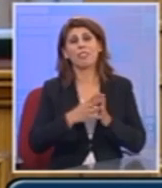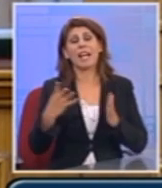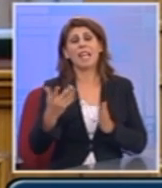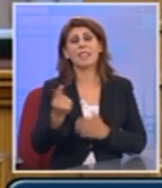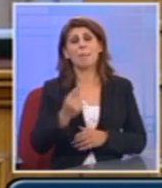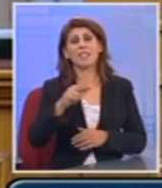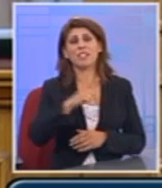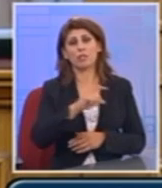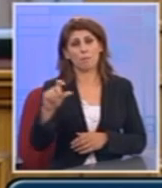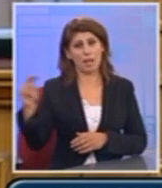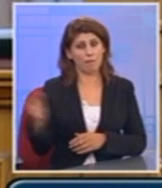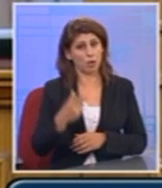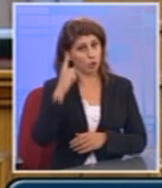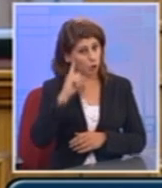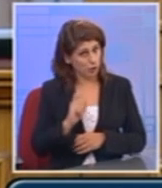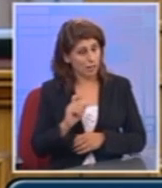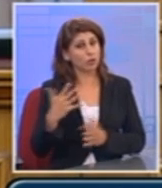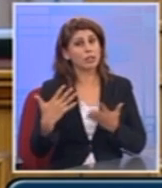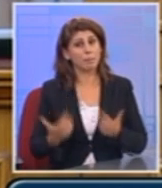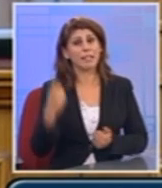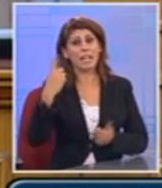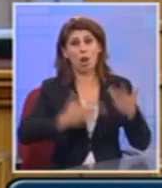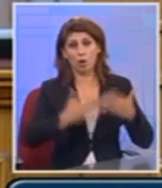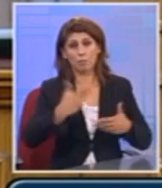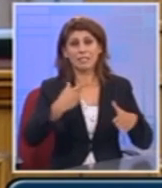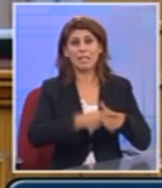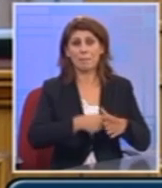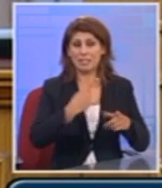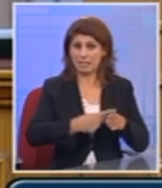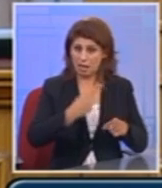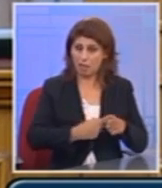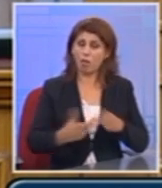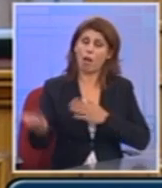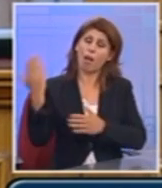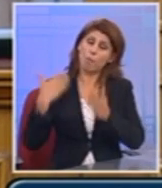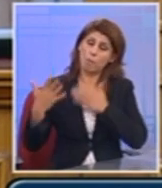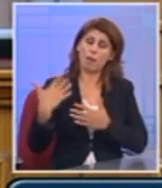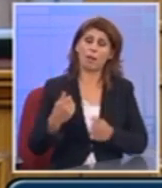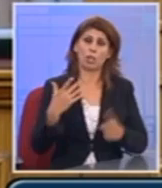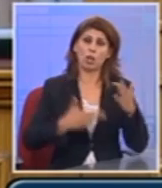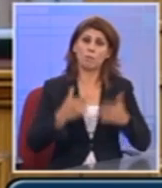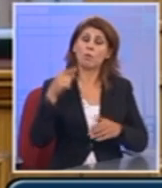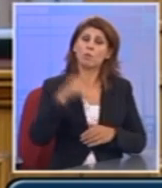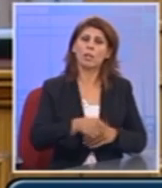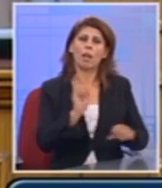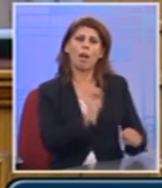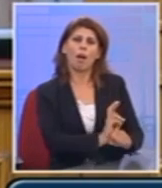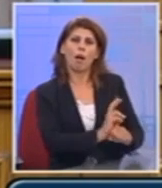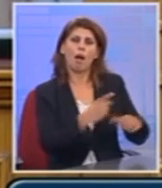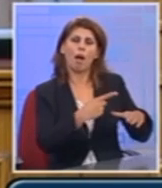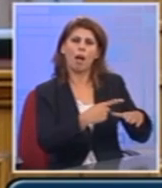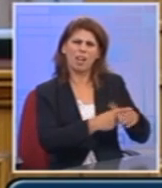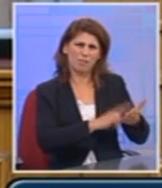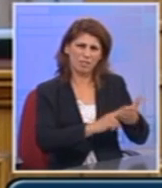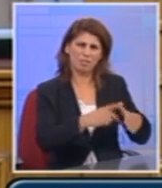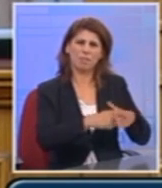δισεκατομμύρια ευρώ γνωρίζετε ότι υπήρχε ένας ζωγραφισμένη στην τράπεζα της ελλάδος από παλιά στον οποίον τα αποθεματικά ναι